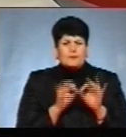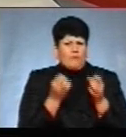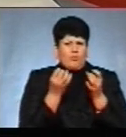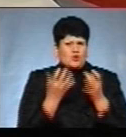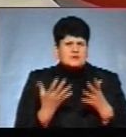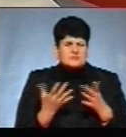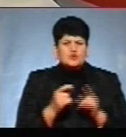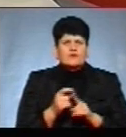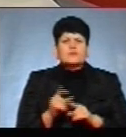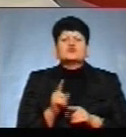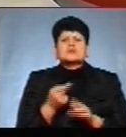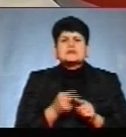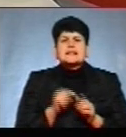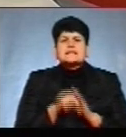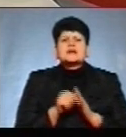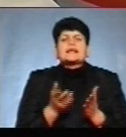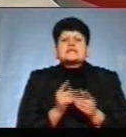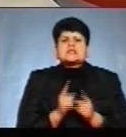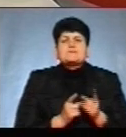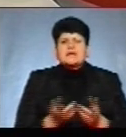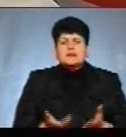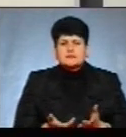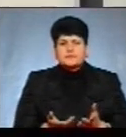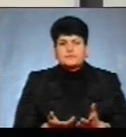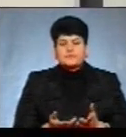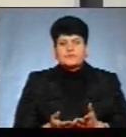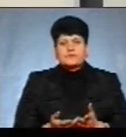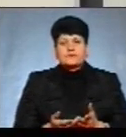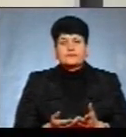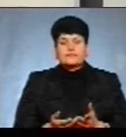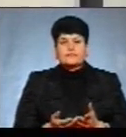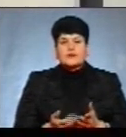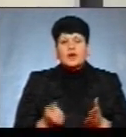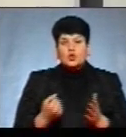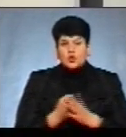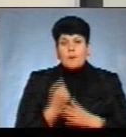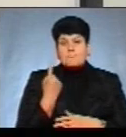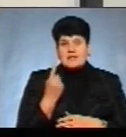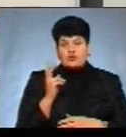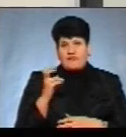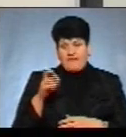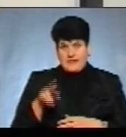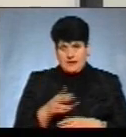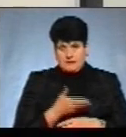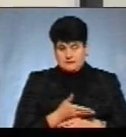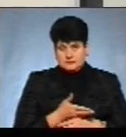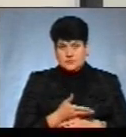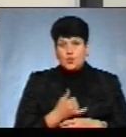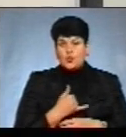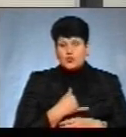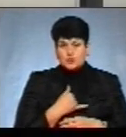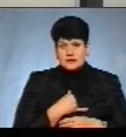Можете пояснити простими словами, що це означає, які це зміни? Значить, до 1 квітня у